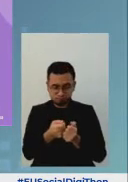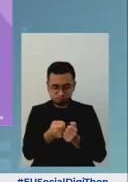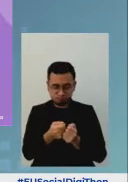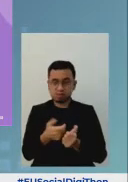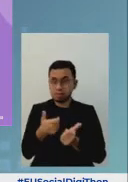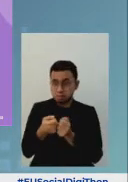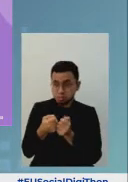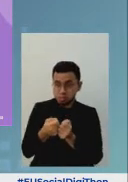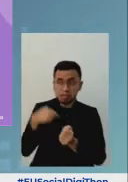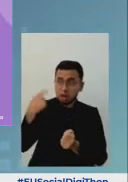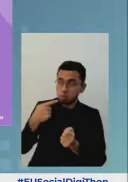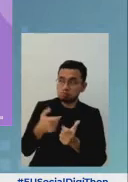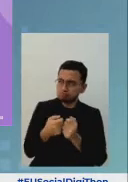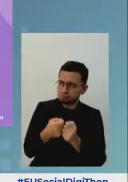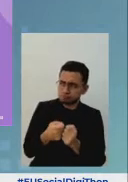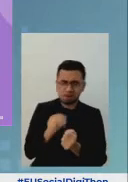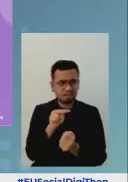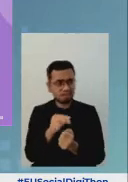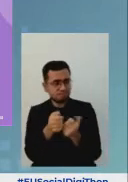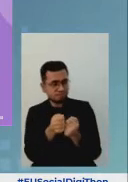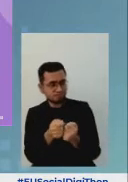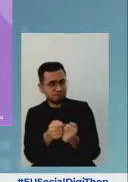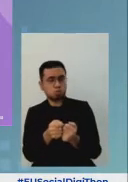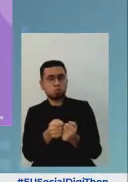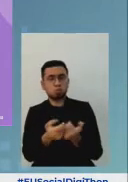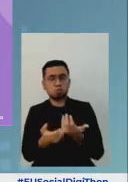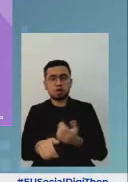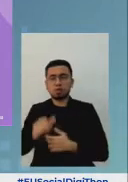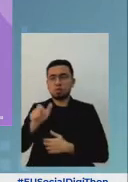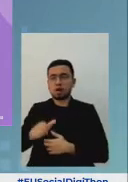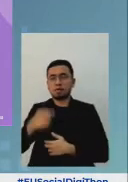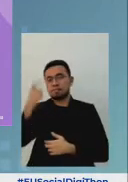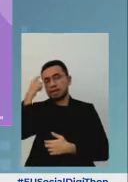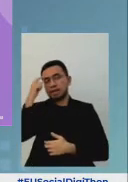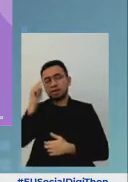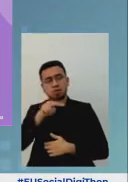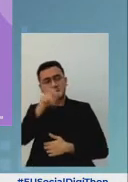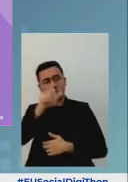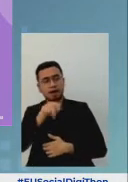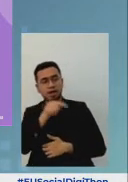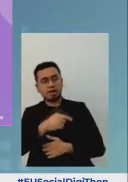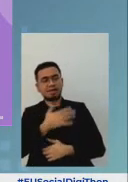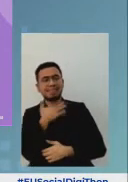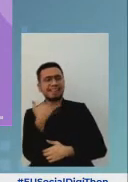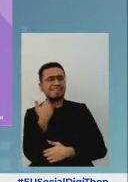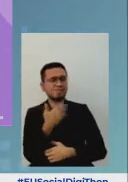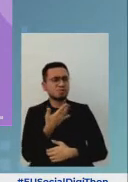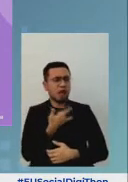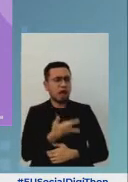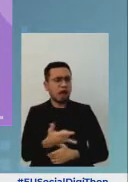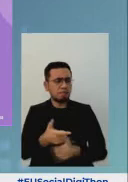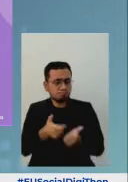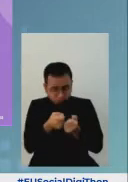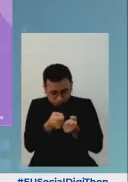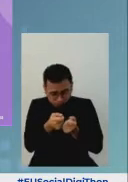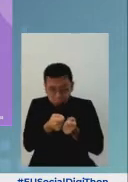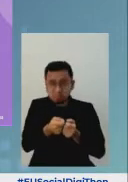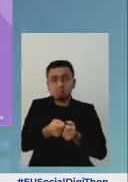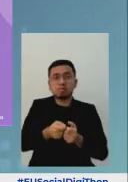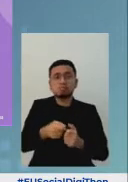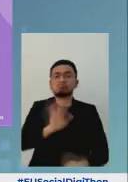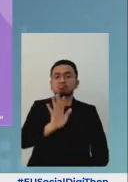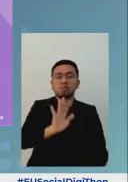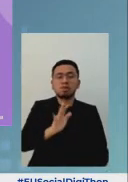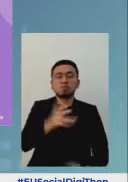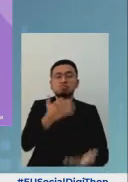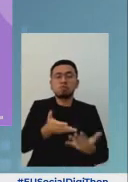gadget gitu ya. Orang bilang, wah, ini anak kecanduan. Bisa ya, tapi jangan-jangan dia pelaku atau